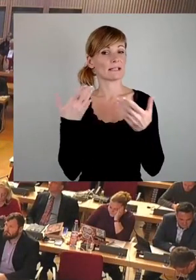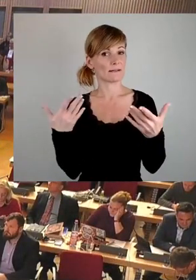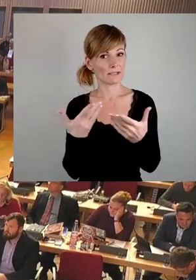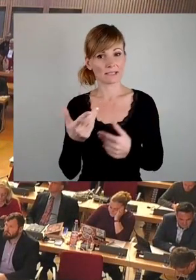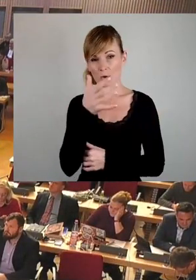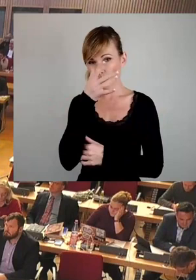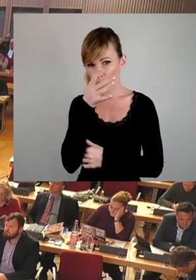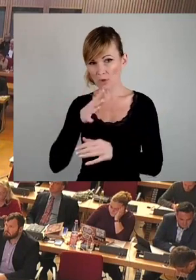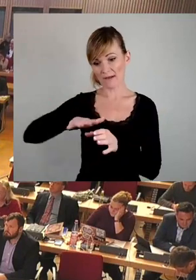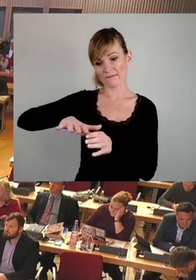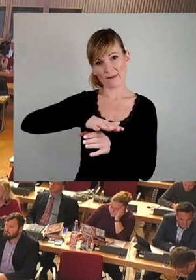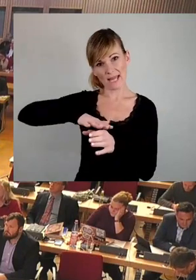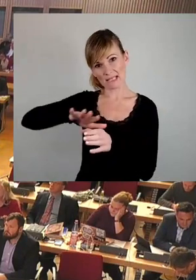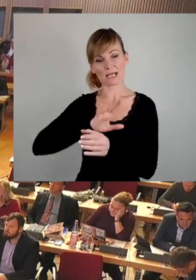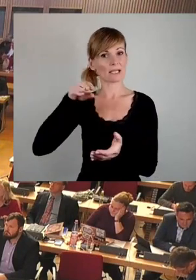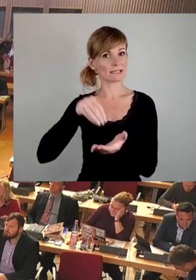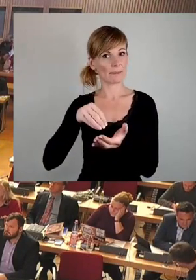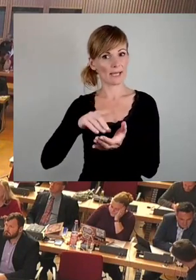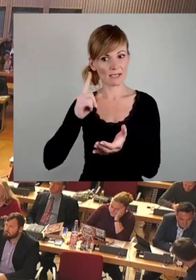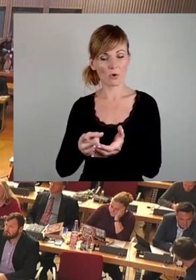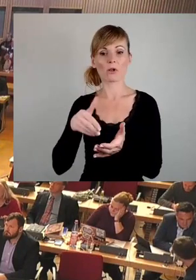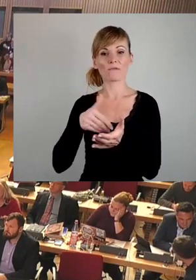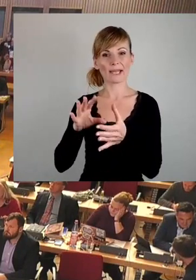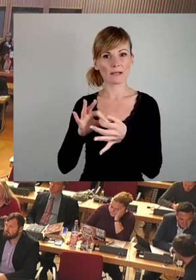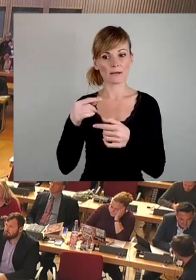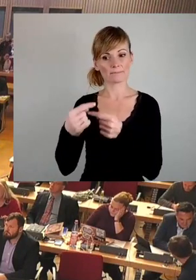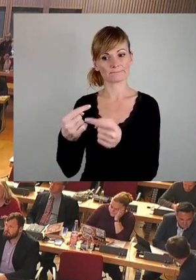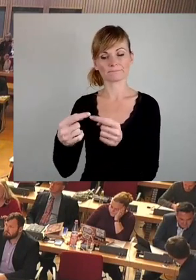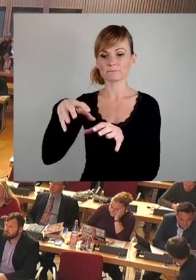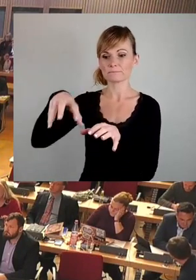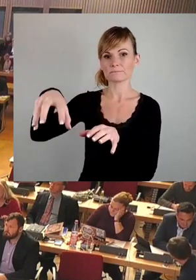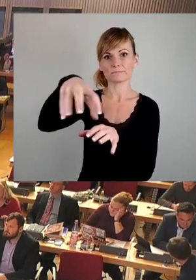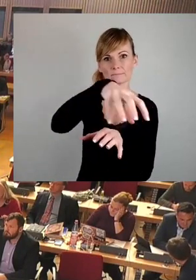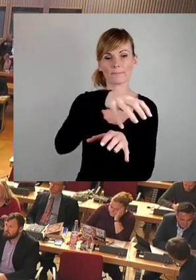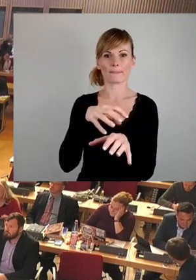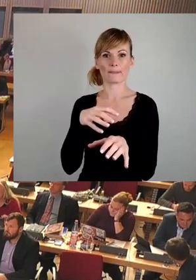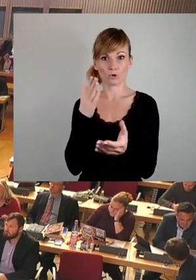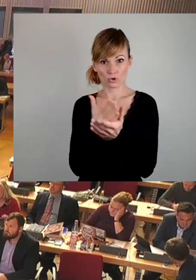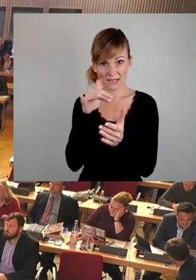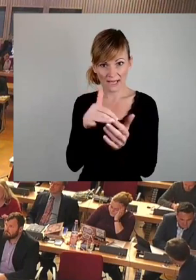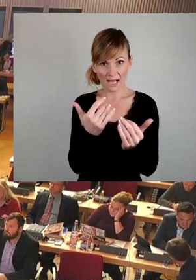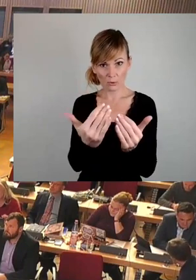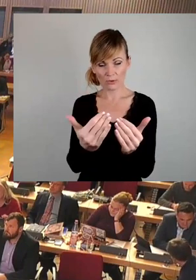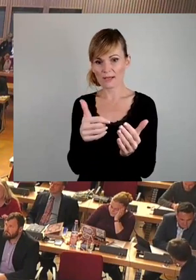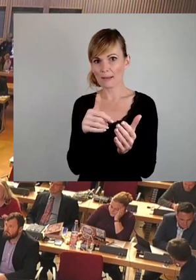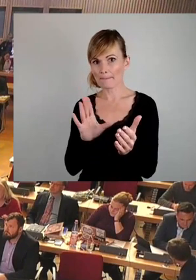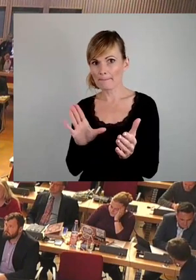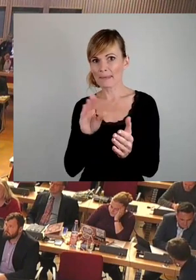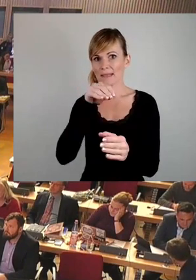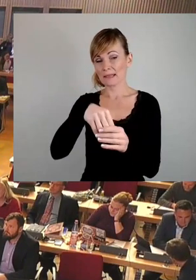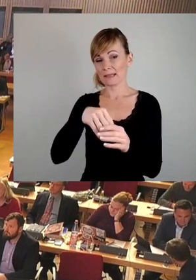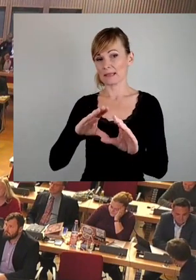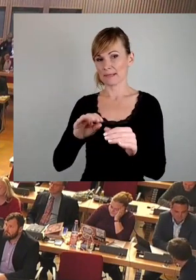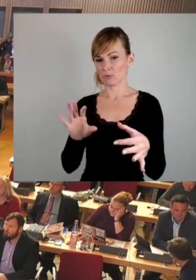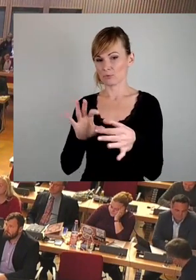Freiflächen einzubinden und weiterzuentwickeln. Uns bietet sich die Chance, innerhalb von 10 Jahren Gebiete in unserer